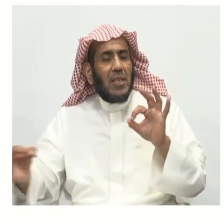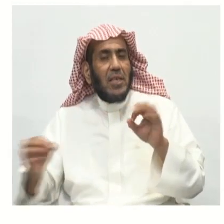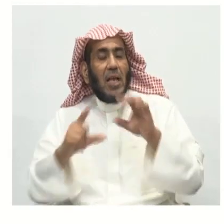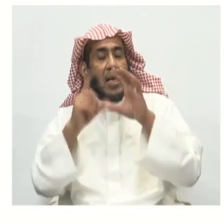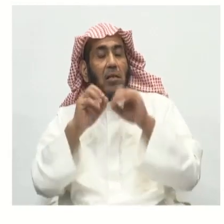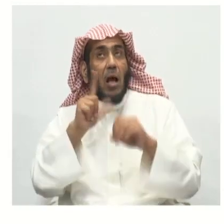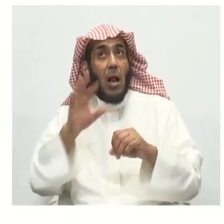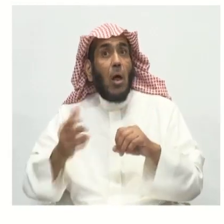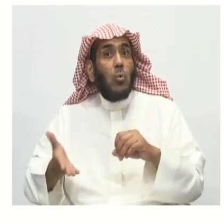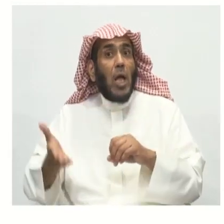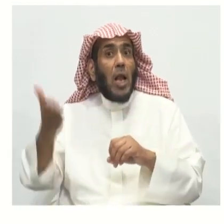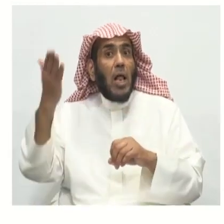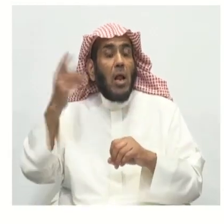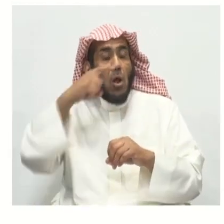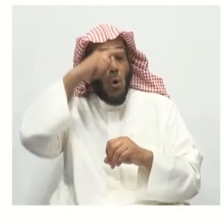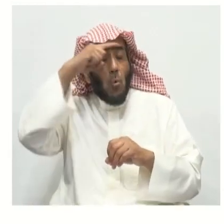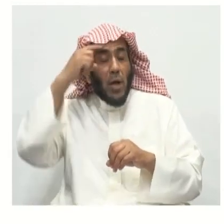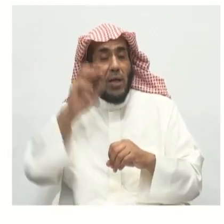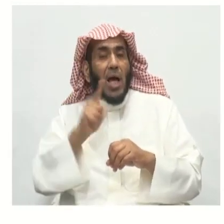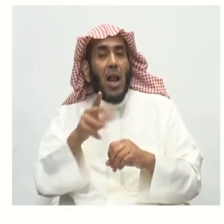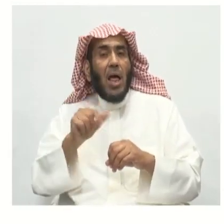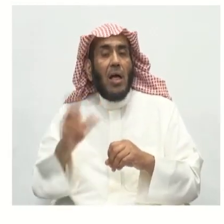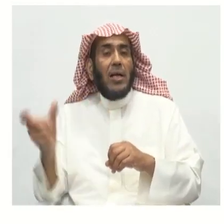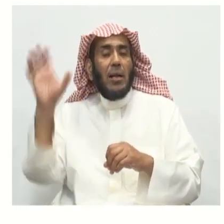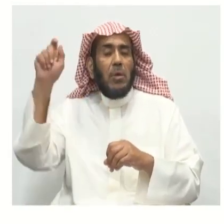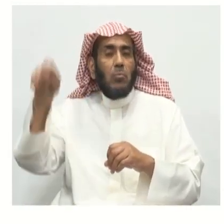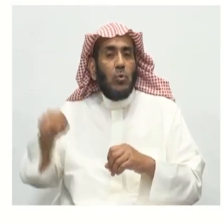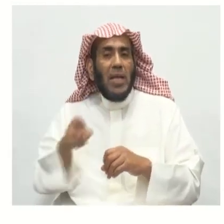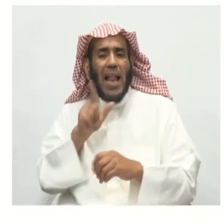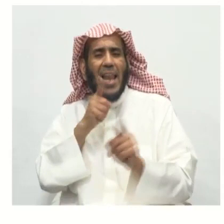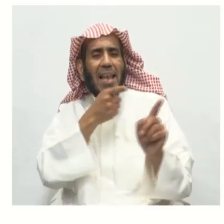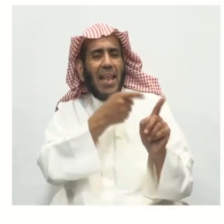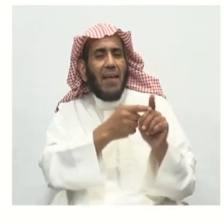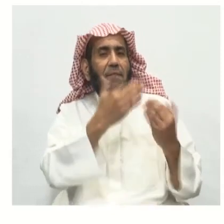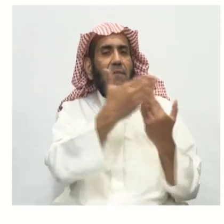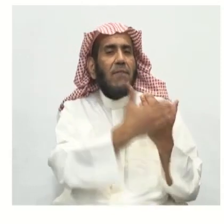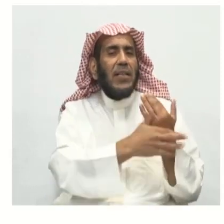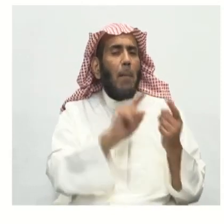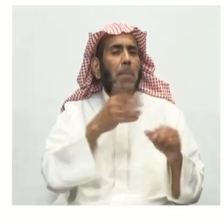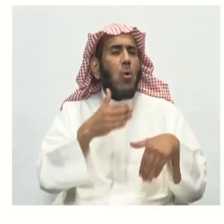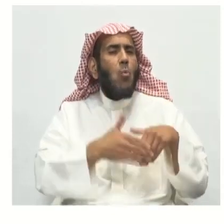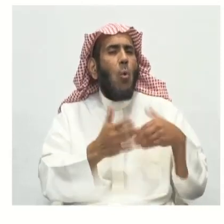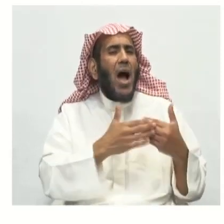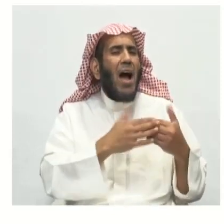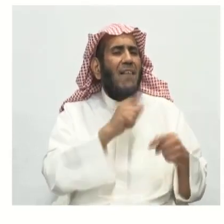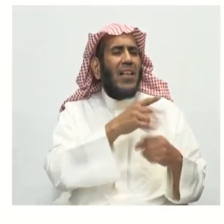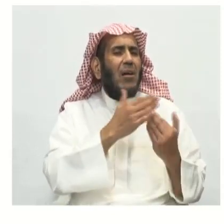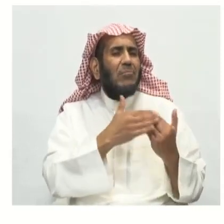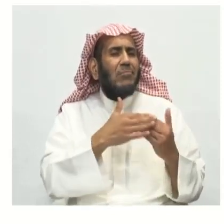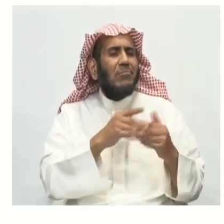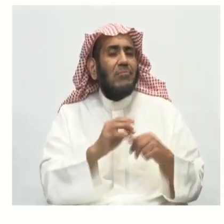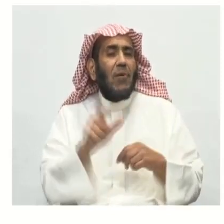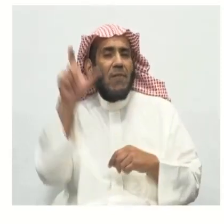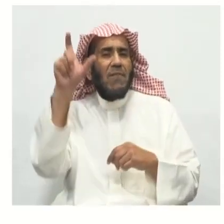قال الله تعالى واذ قال موسى لفتاه من هو